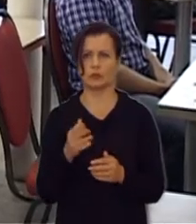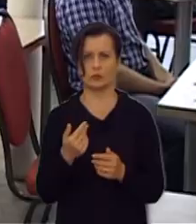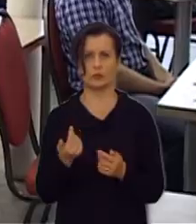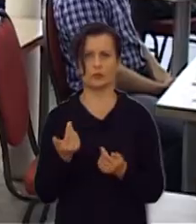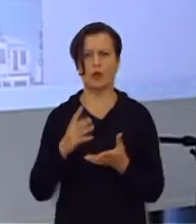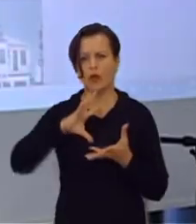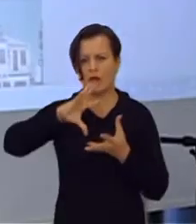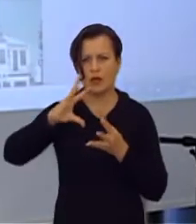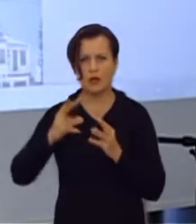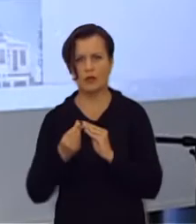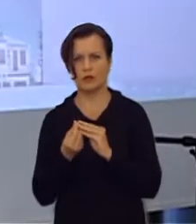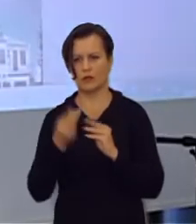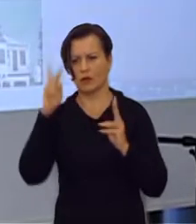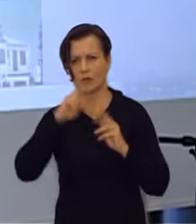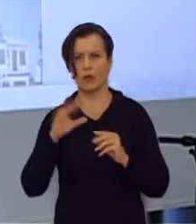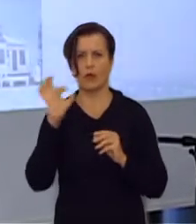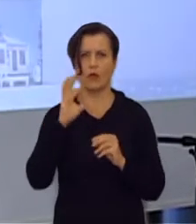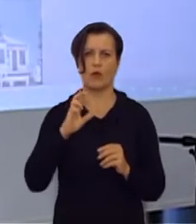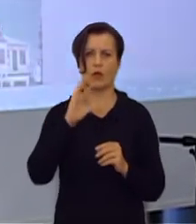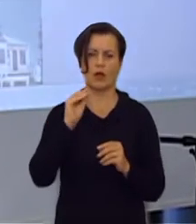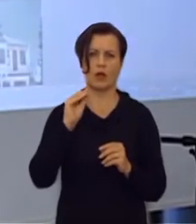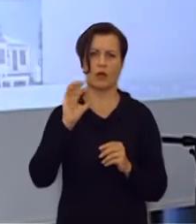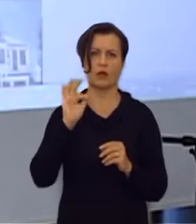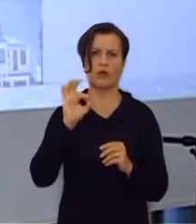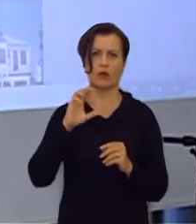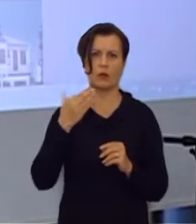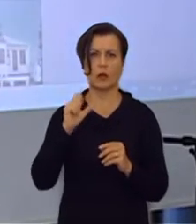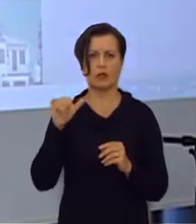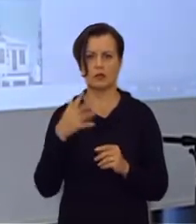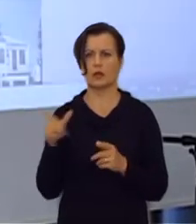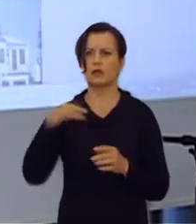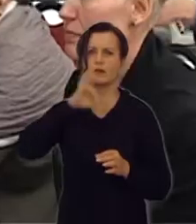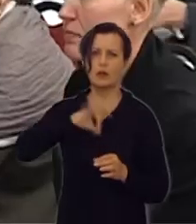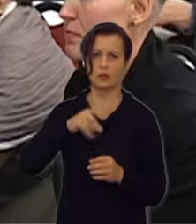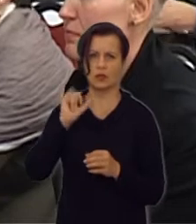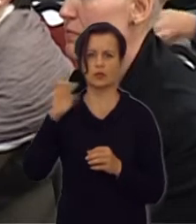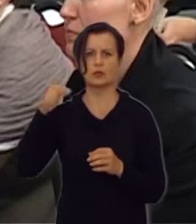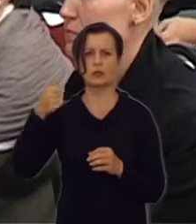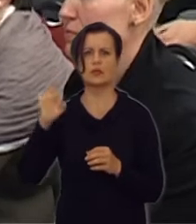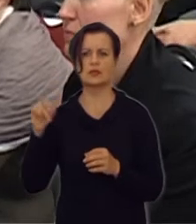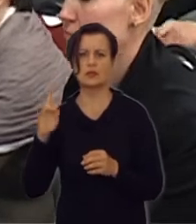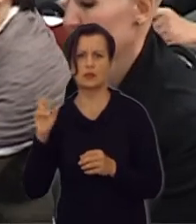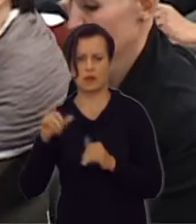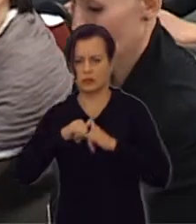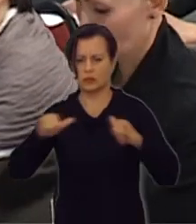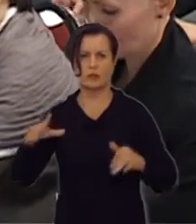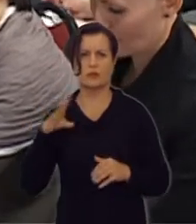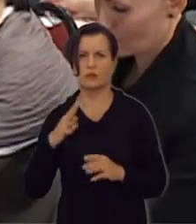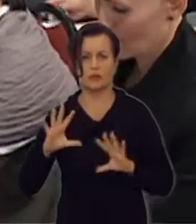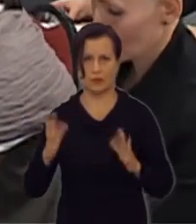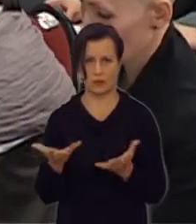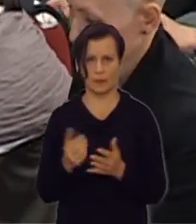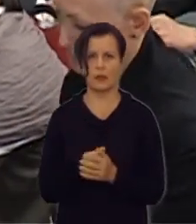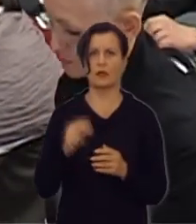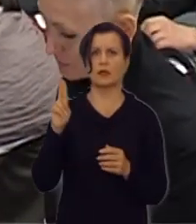viena nauja įžvalga, kalbant tiek apie reformaciją, tiek apie jos poveikį litanistikos plėtrai. Pasak Kėdainių krašto muziejaus